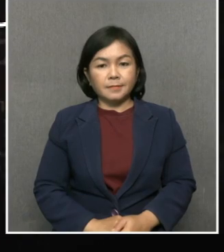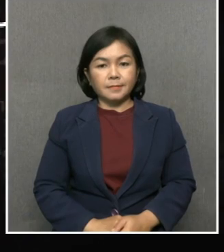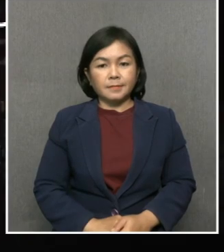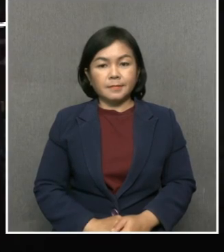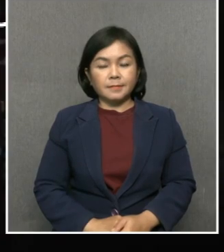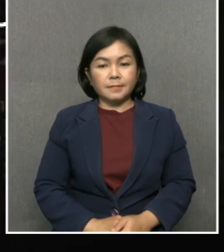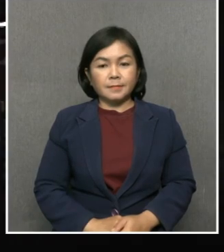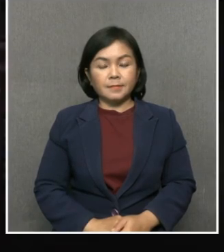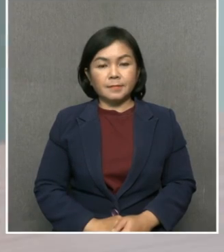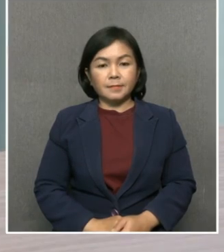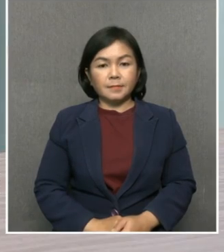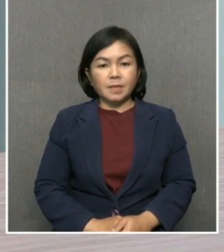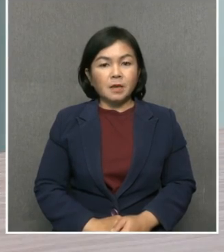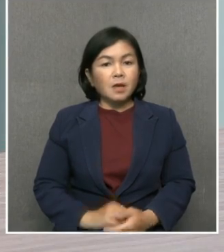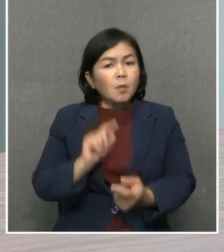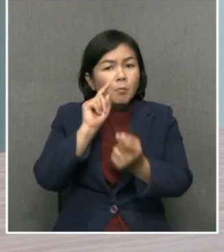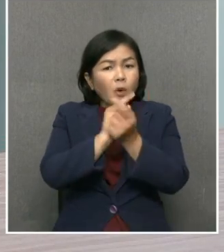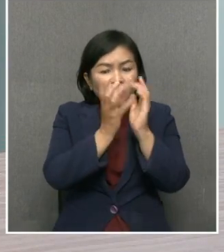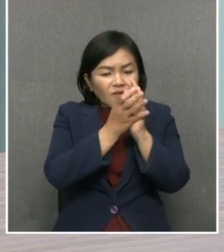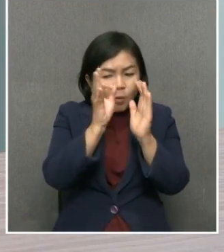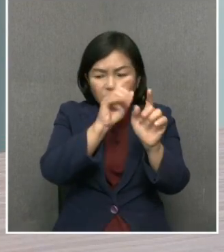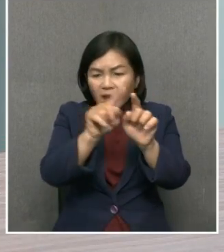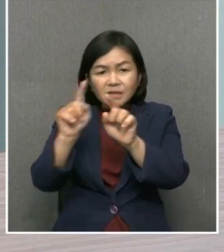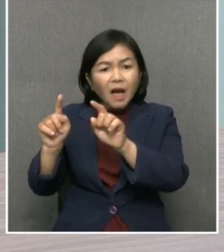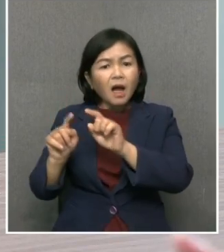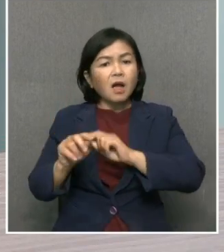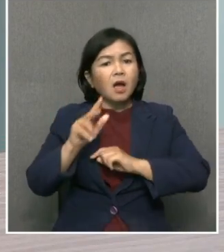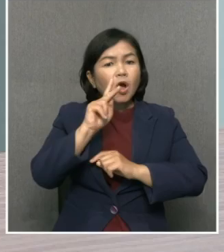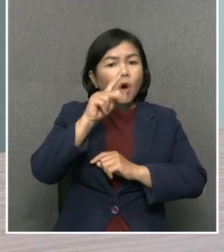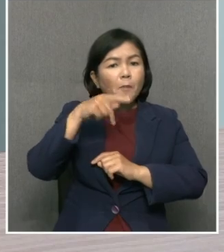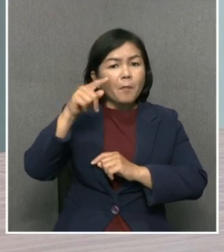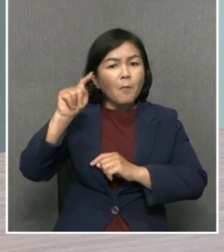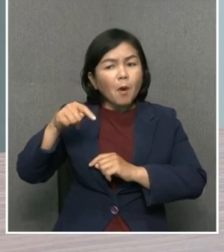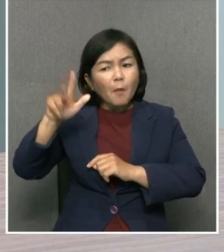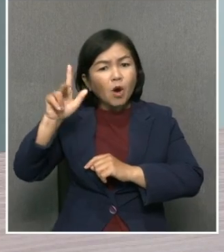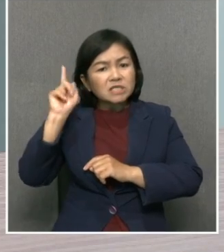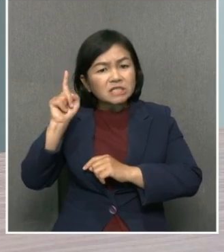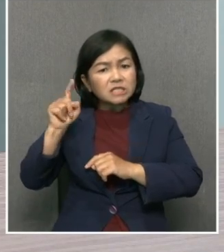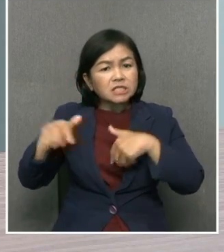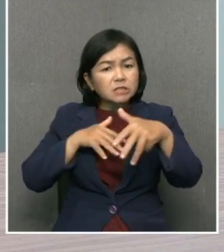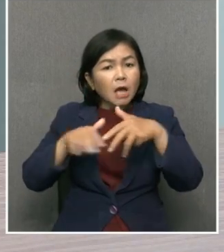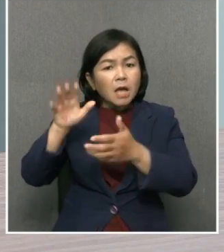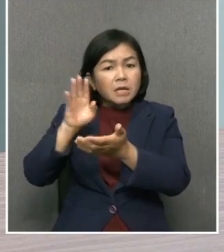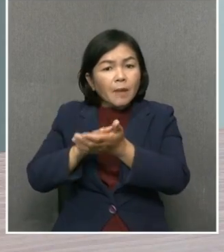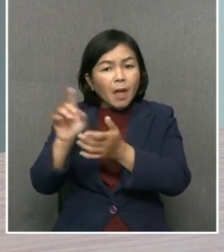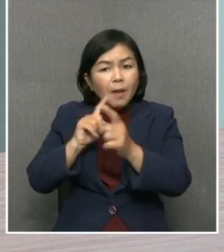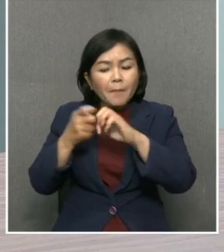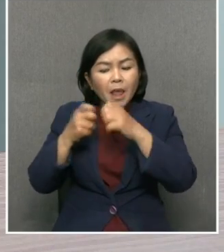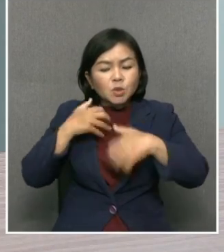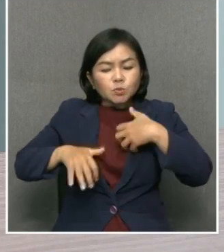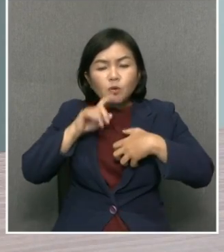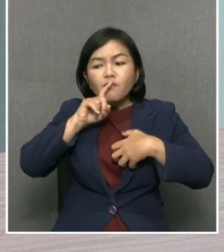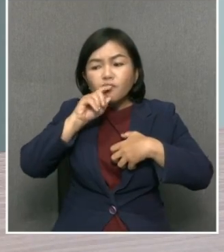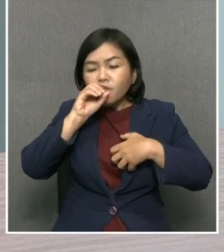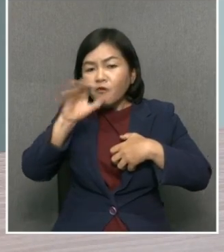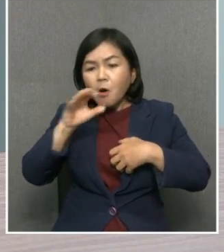ค่ะพวกเพจต่างๆค่ะท่านกปปหรือว่าเพจที่รับแจ้งความต่างๆเกี่ยวกับพนันออนไลน์เทคโนโลยีแจ้ง